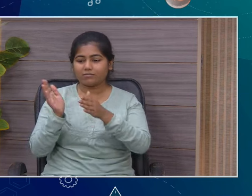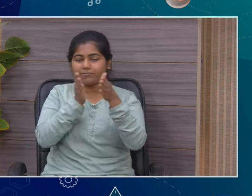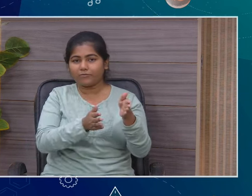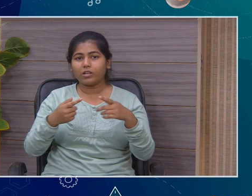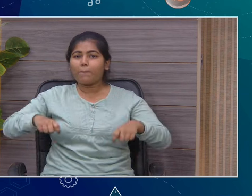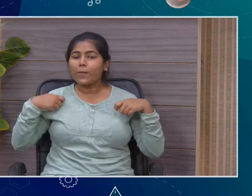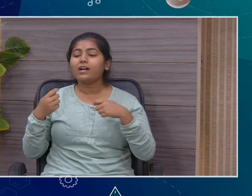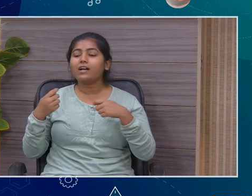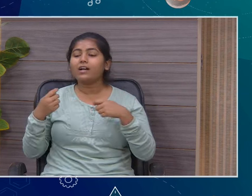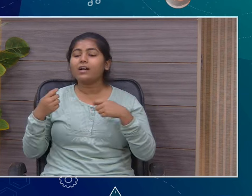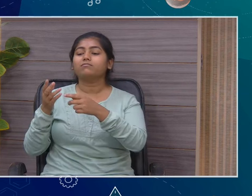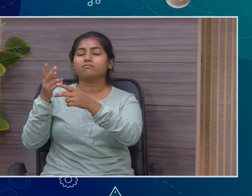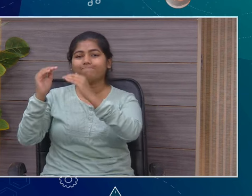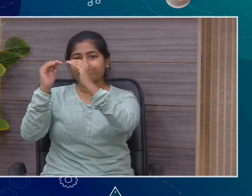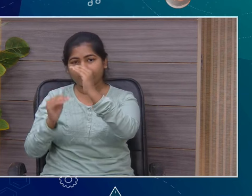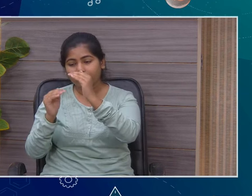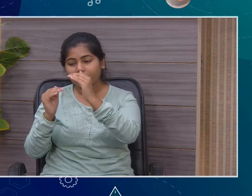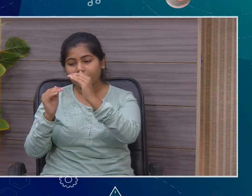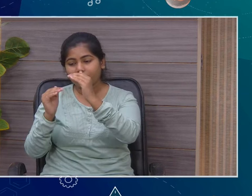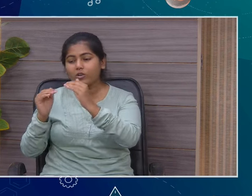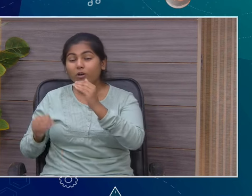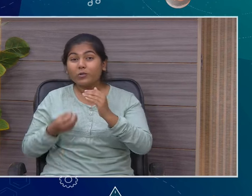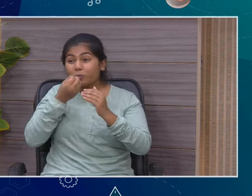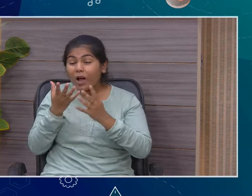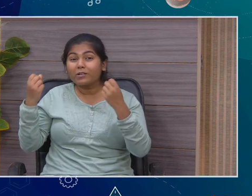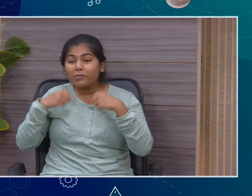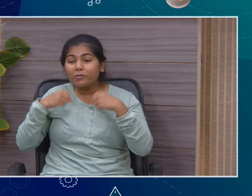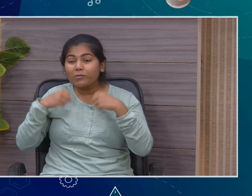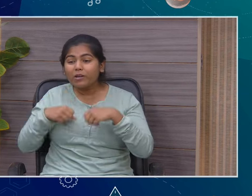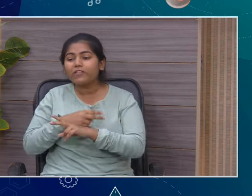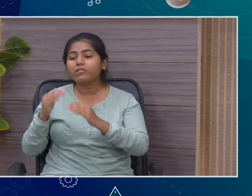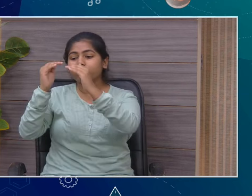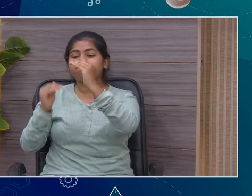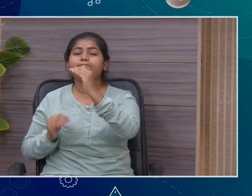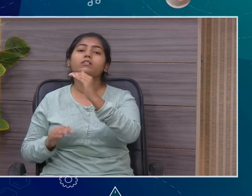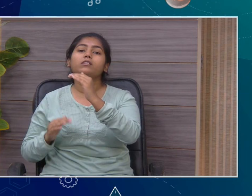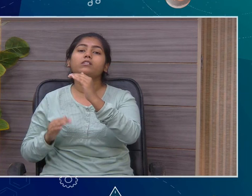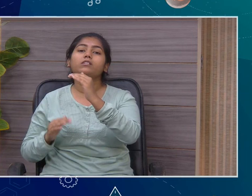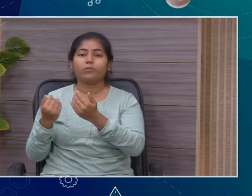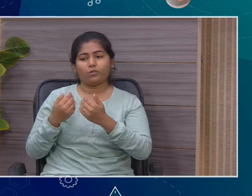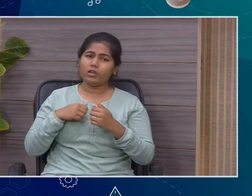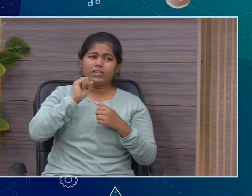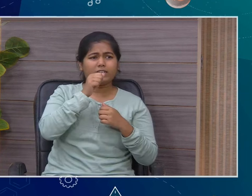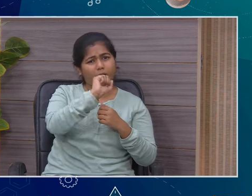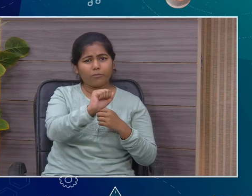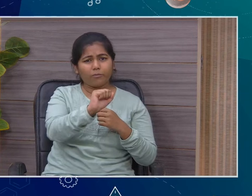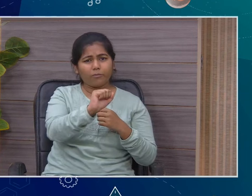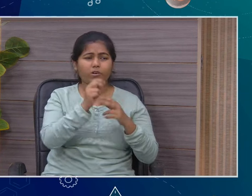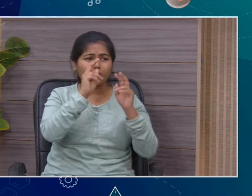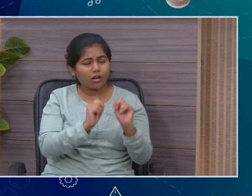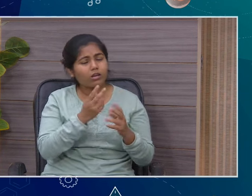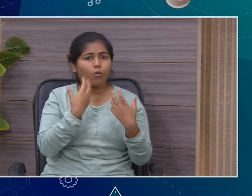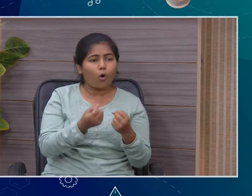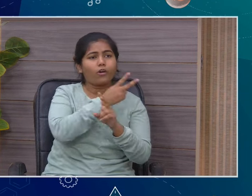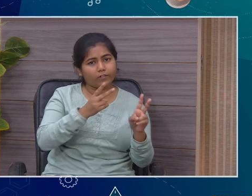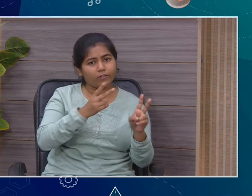ट्राउजर एक ब्लॉक में रख लेते हैं और जो पार्टी वियर है उन्हें कहीं और रख बिल्कुल बिल्कुल right? अपनी सुविधा के अनुसार right. से या अपनी जरूरतों के हिसाब से हम ग्रुपिंग कर